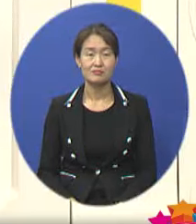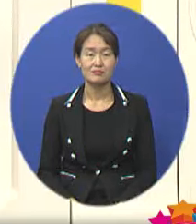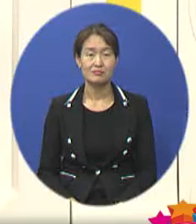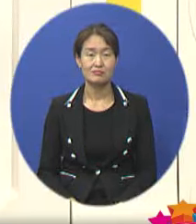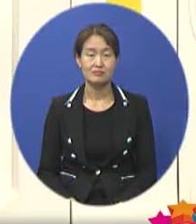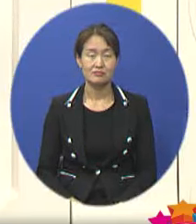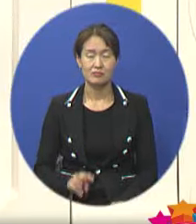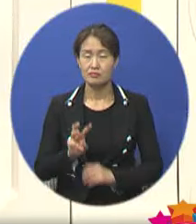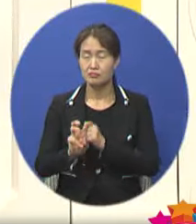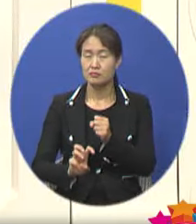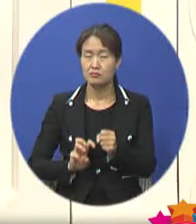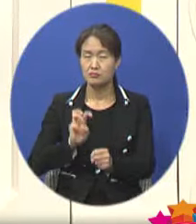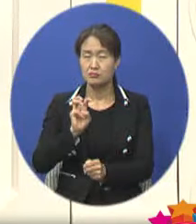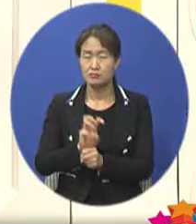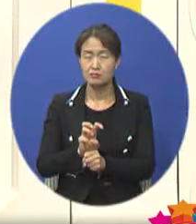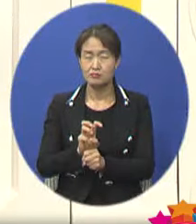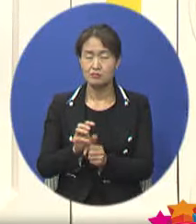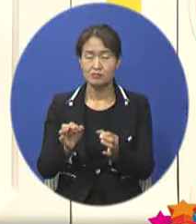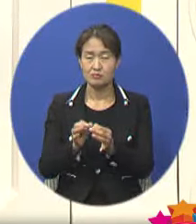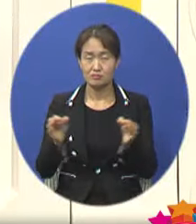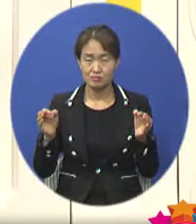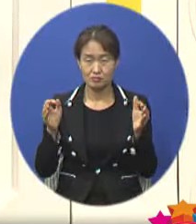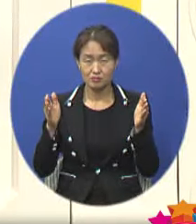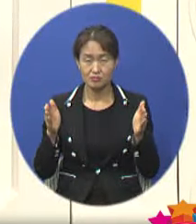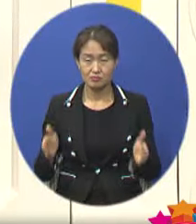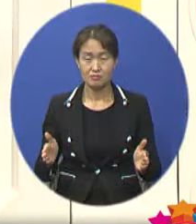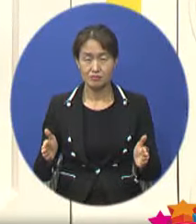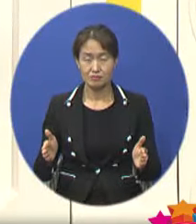한 30년 동안 네. 네. 예, 저희